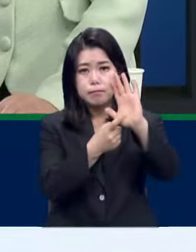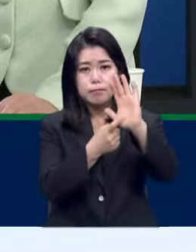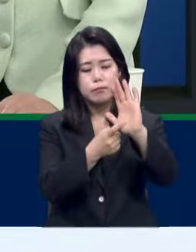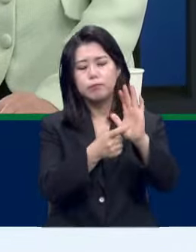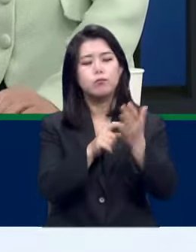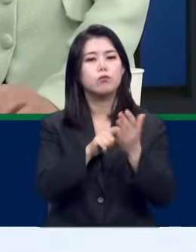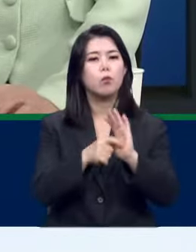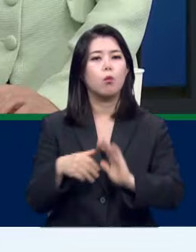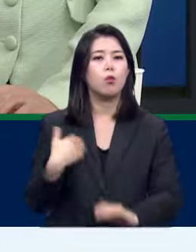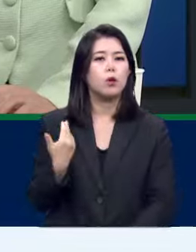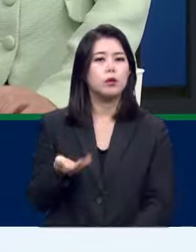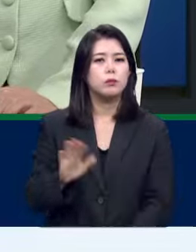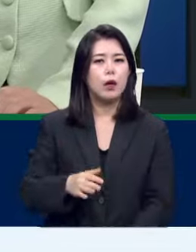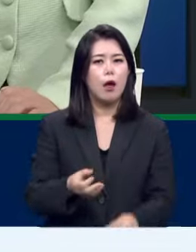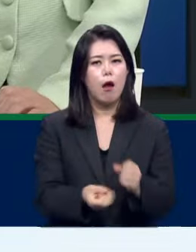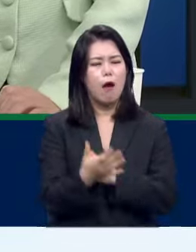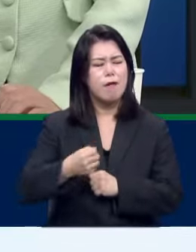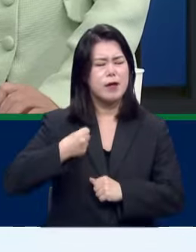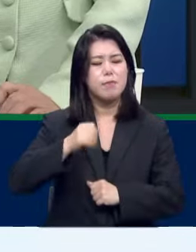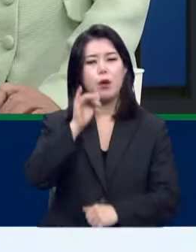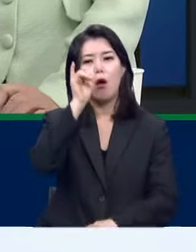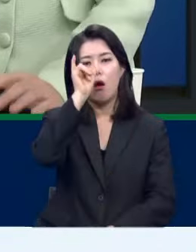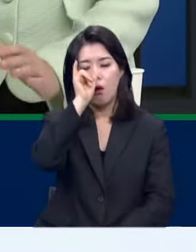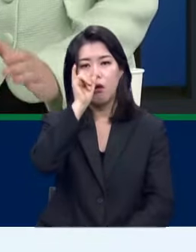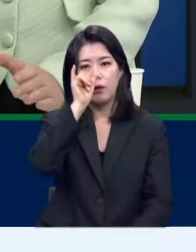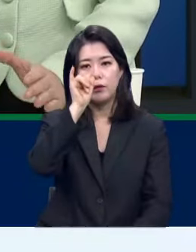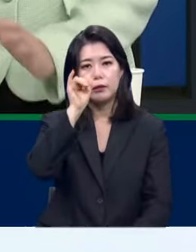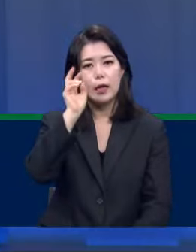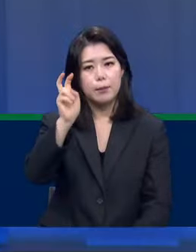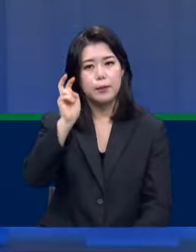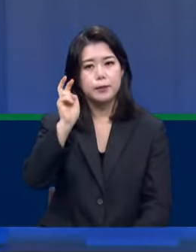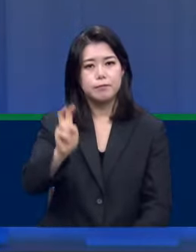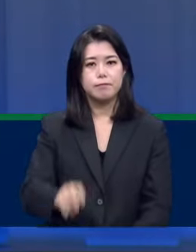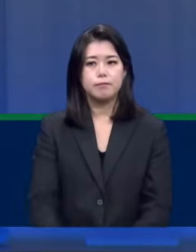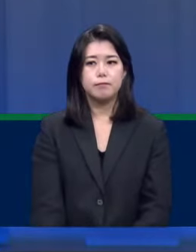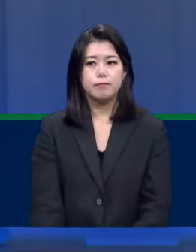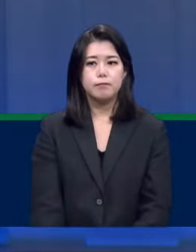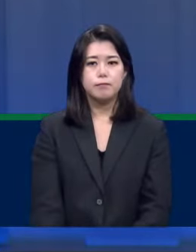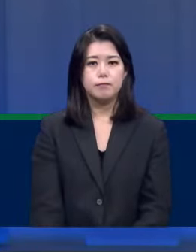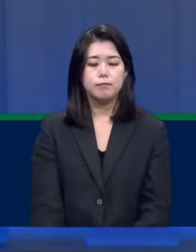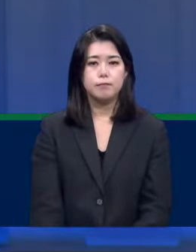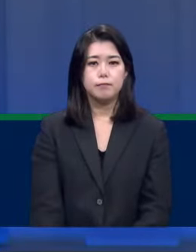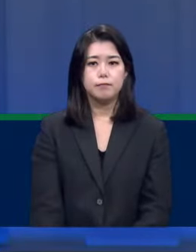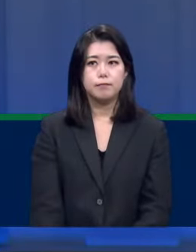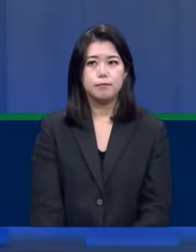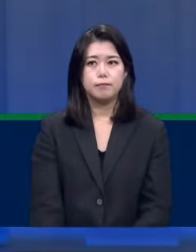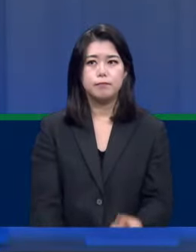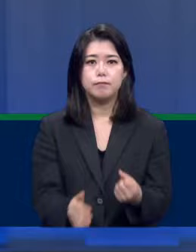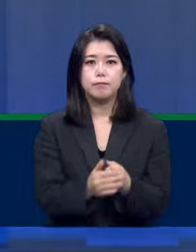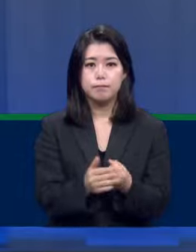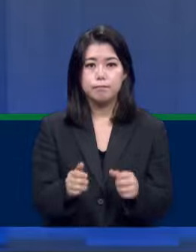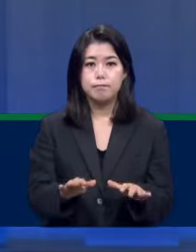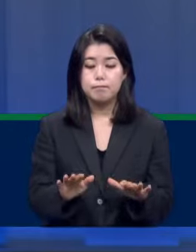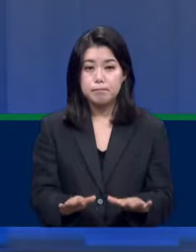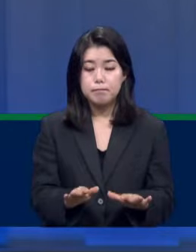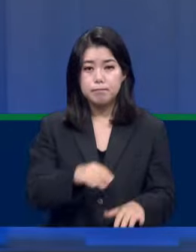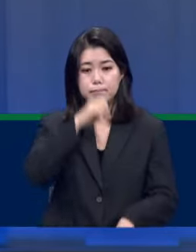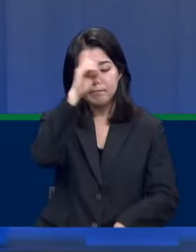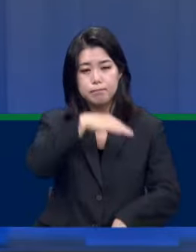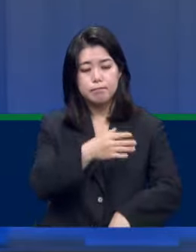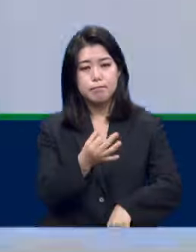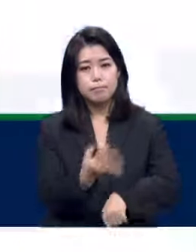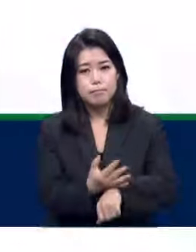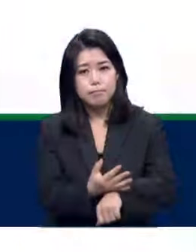모르겠지만 상당히 파급력 있는 녹취가 나오지 않을까라는 예상들이 지금 분명히 있는 상황이고요 그렇기 때문에 지금 단순히